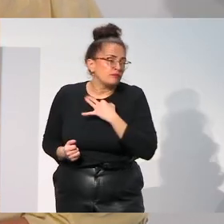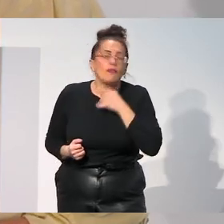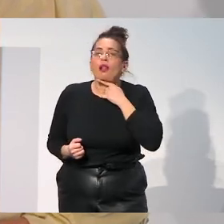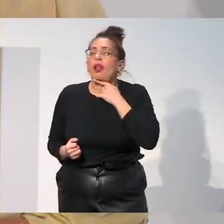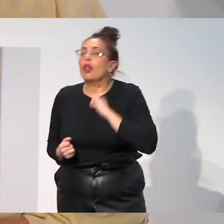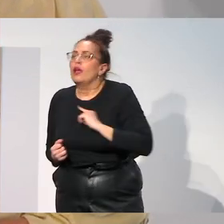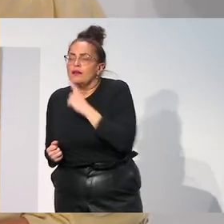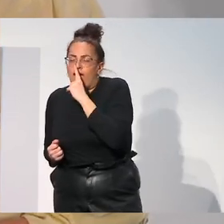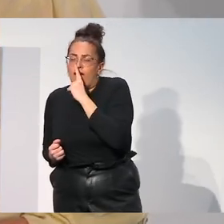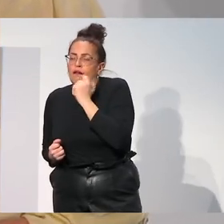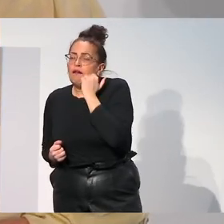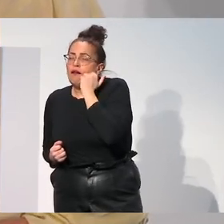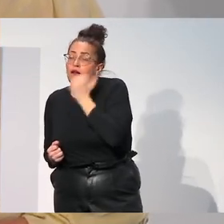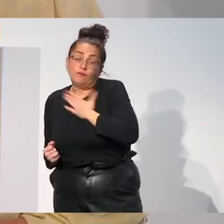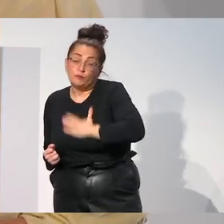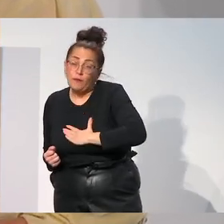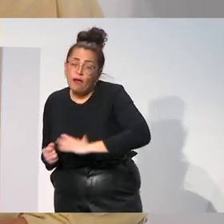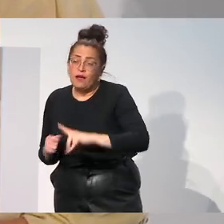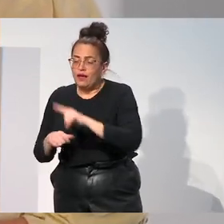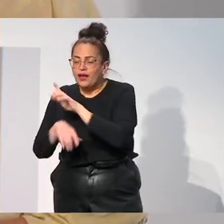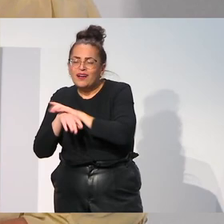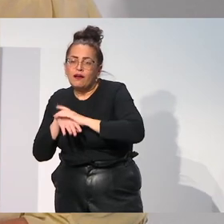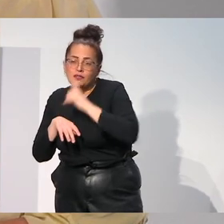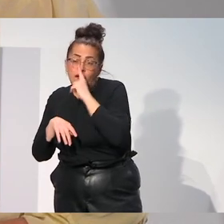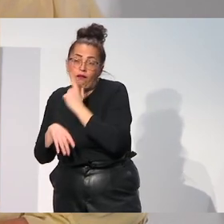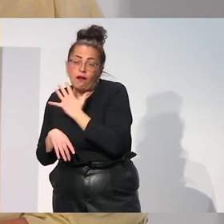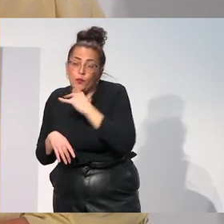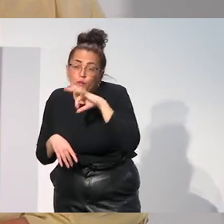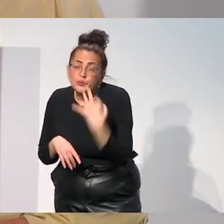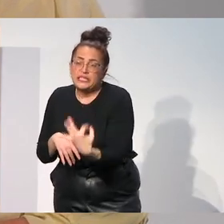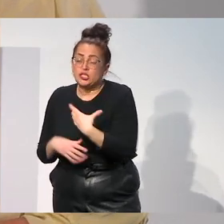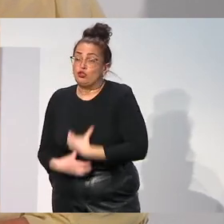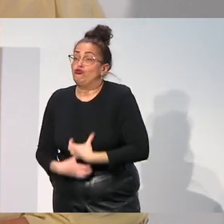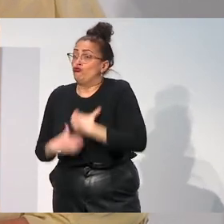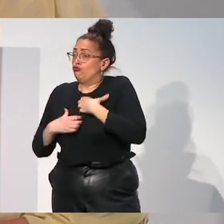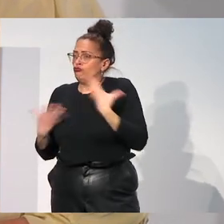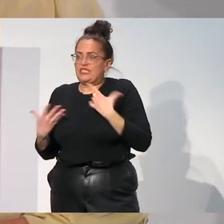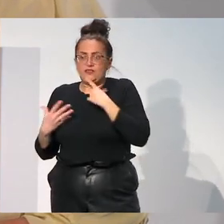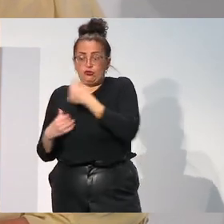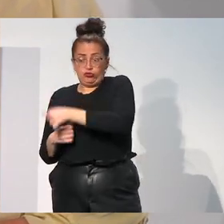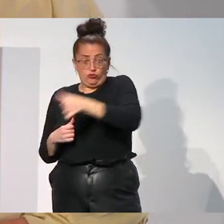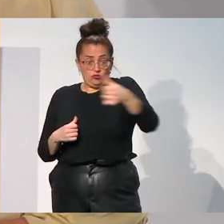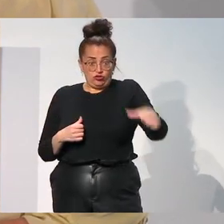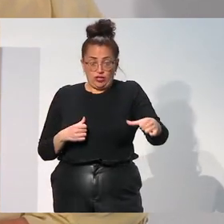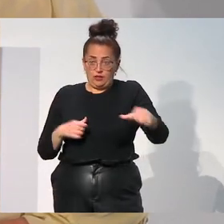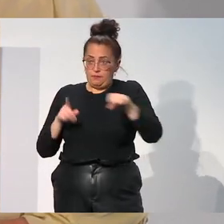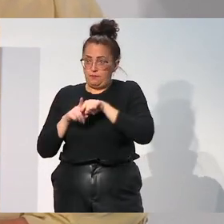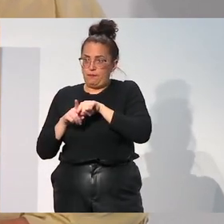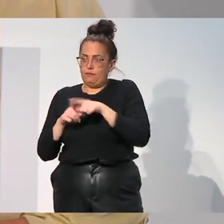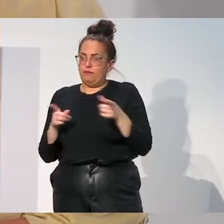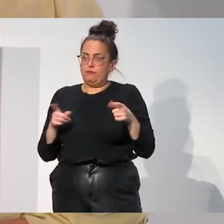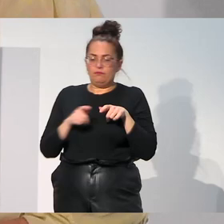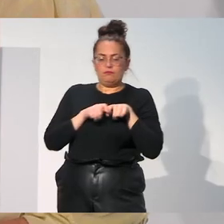caresse, celle d'un choc. Ils appliquaient sur ce type d'événement une grille de lecture identique